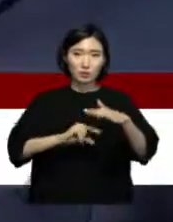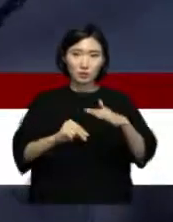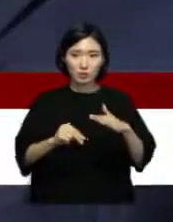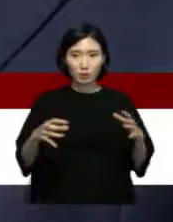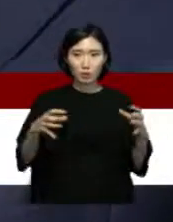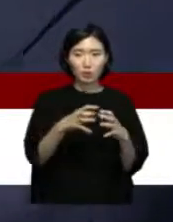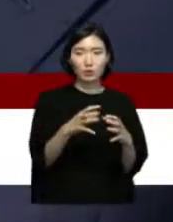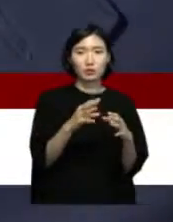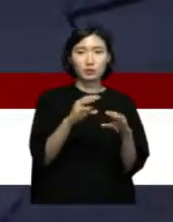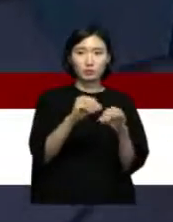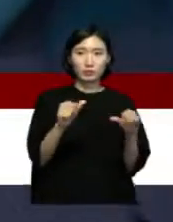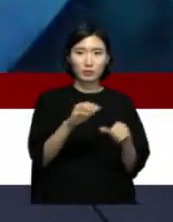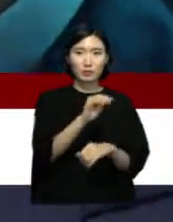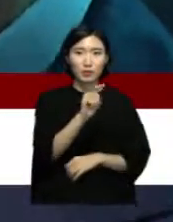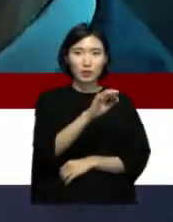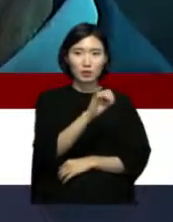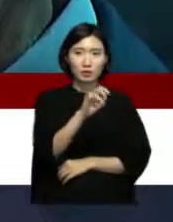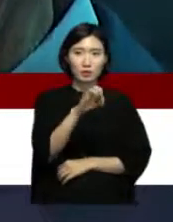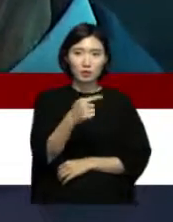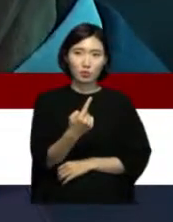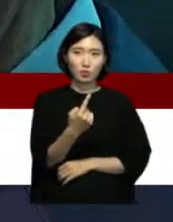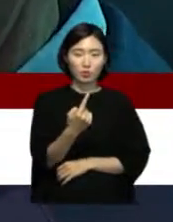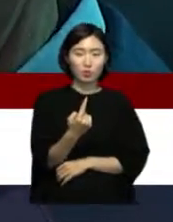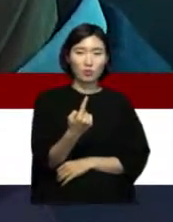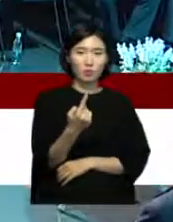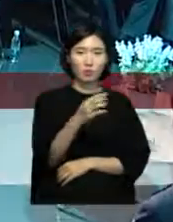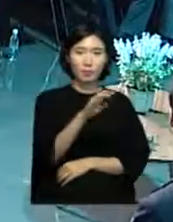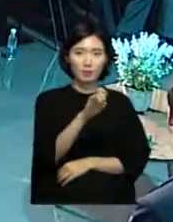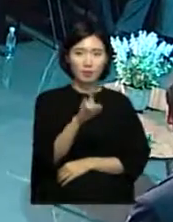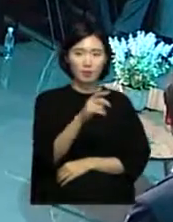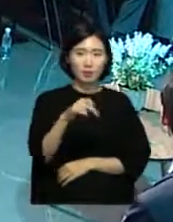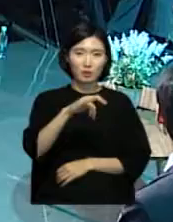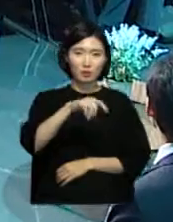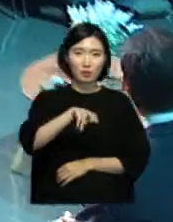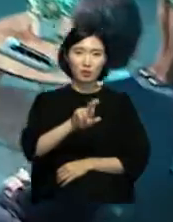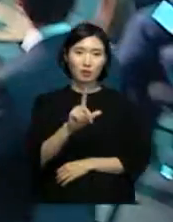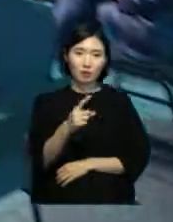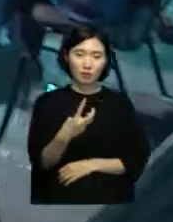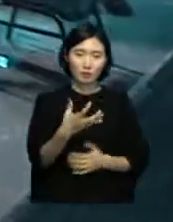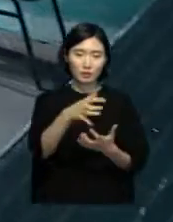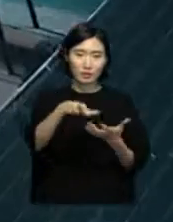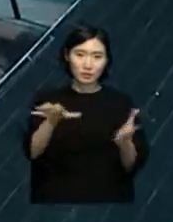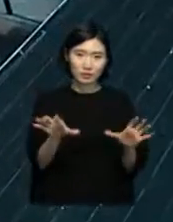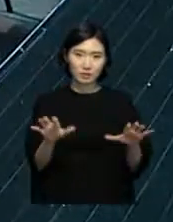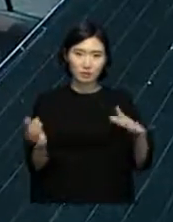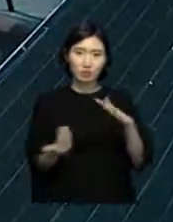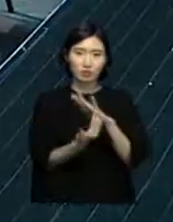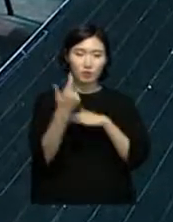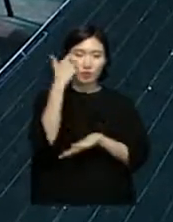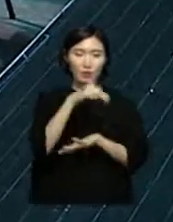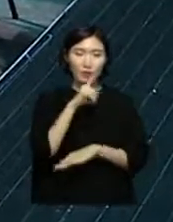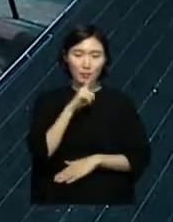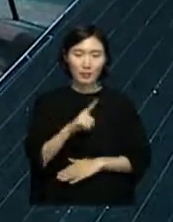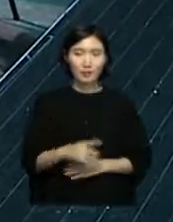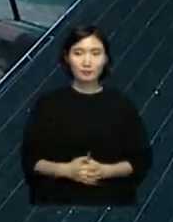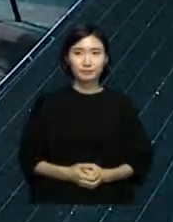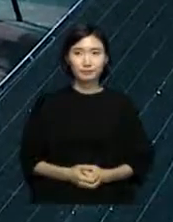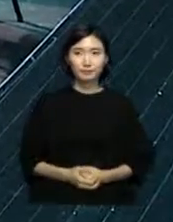먹거리가 될 바이오메디컬 단지 조성을 구상 중이라고 밝혔습니다. 딜라이브 서울 경기 케이블TV 박용입니다.